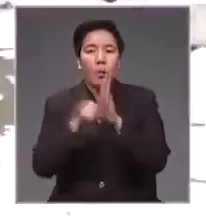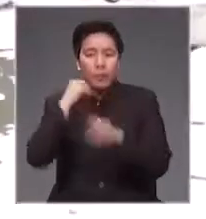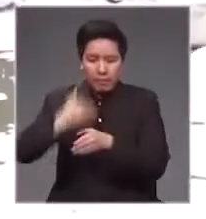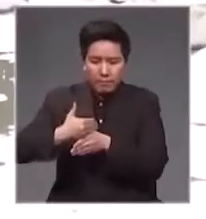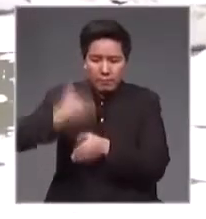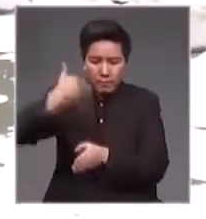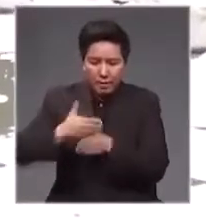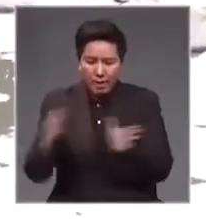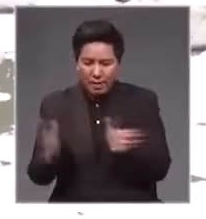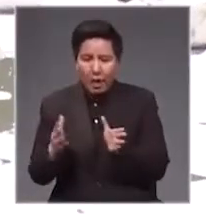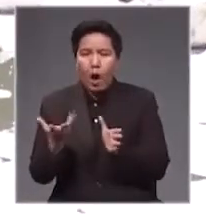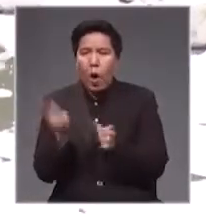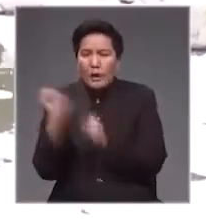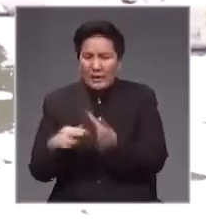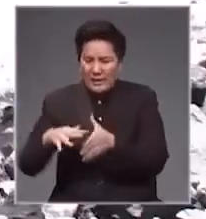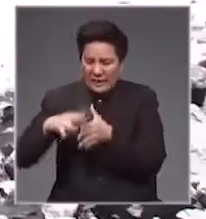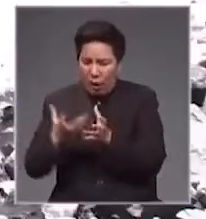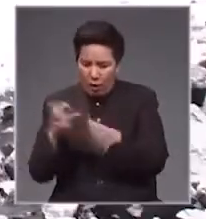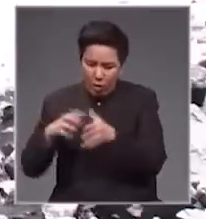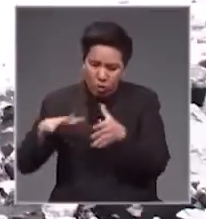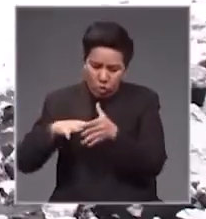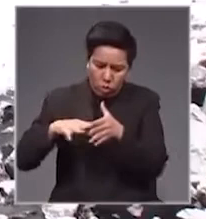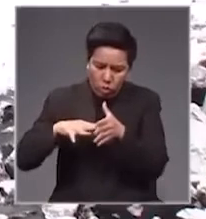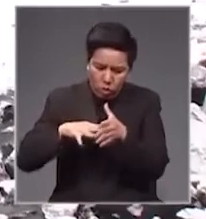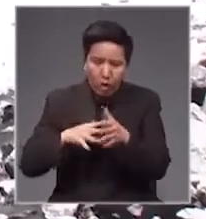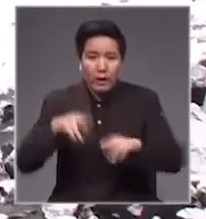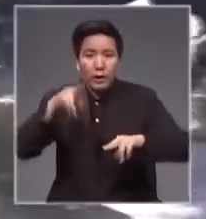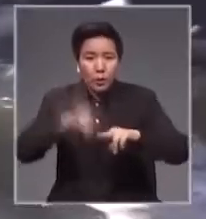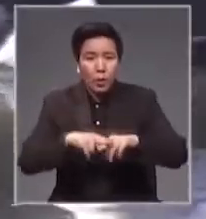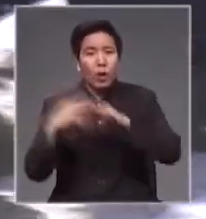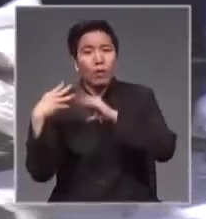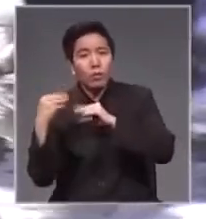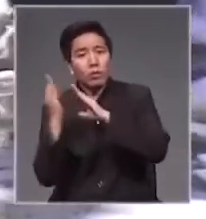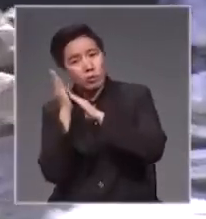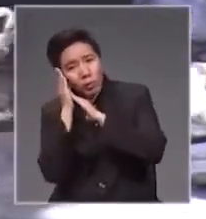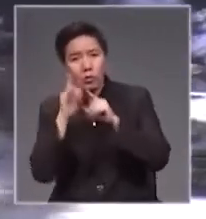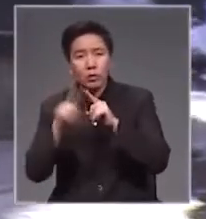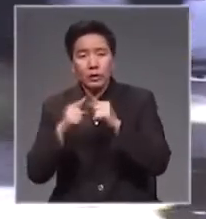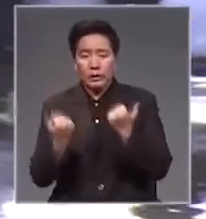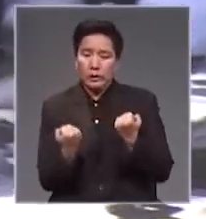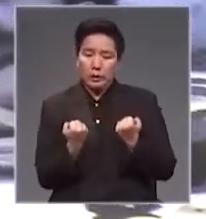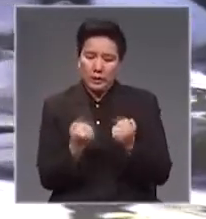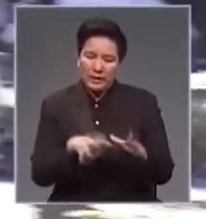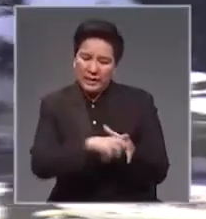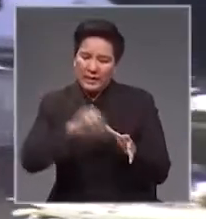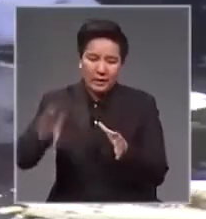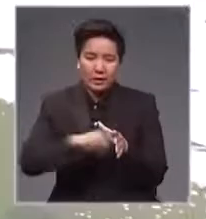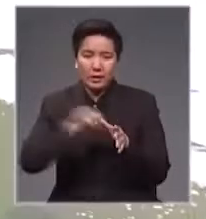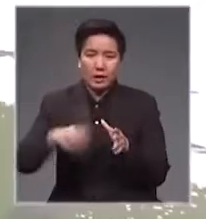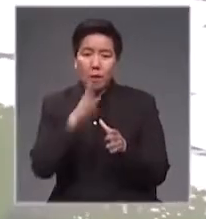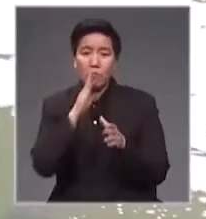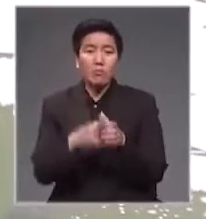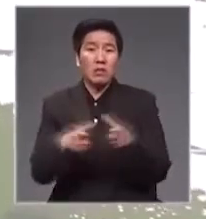ขยะอุดตันขยะชิ้นใหญ่ไหลรวมตั้งแต่โต๊ะเก้าอี้ที่นอนเราก็ได้พยายามจัดรถเก็บเพิ่มเติมนะครับสำหรับขยะชิ้นใหญ่ได้สั่